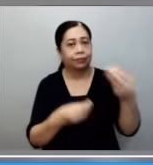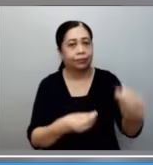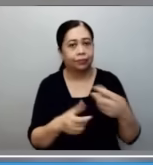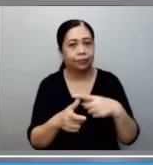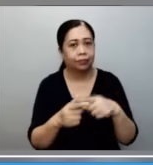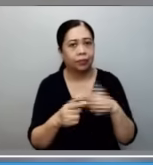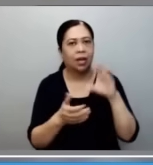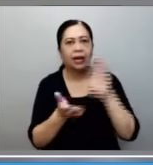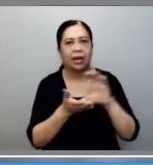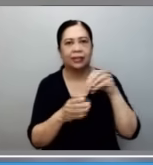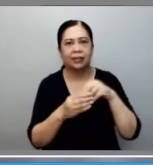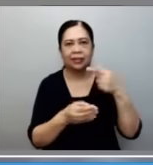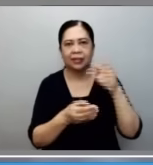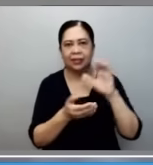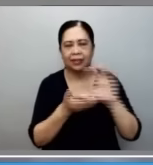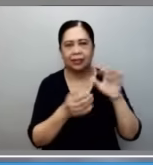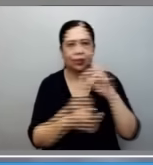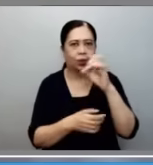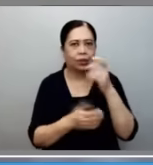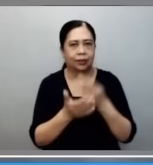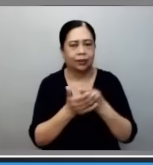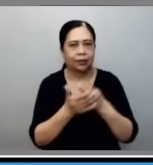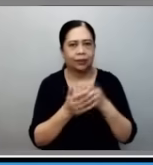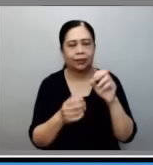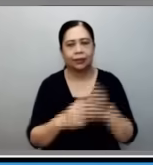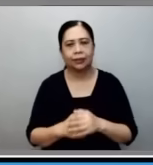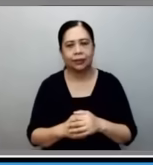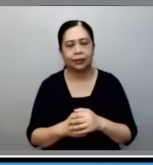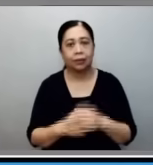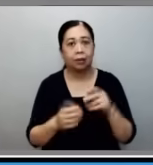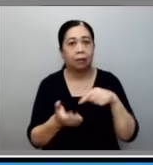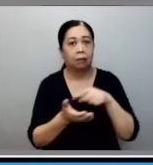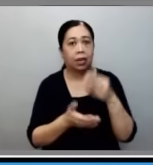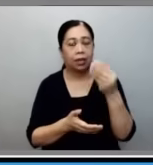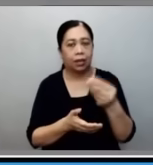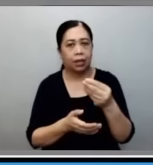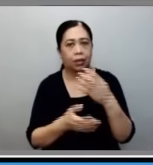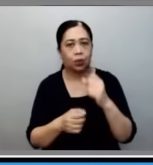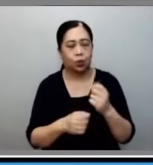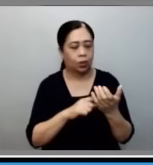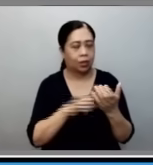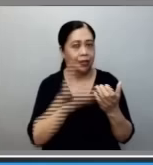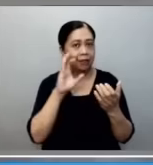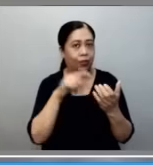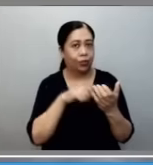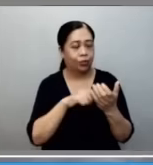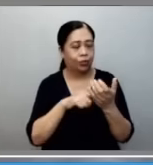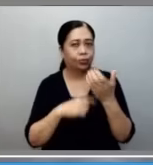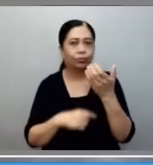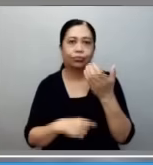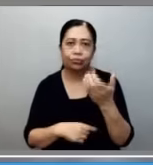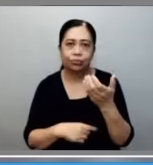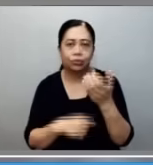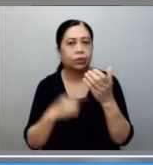nagpa-cash-in naman daw ang lalaki ng 100 piso sa kanyang e-wallet. Pagkabayad ng lalaki, kinuha ng tindera ang cellphone malapit sa kaha. Ipinakita